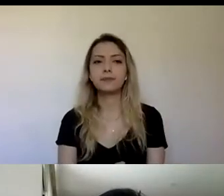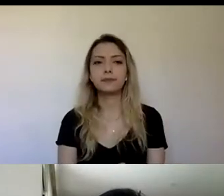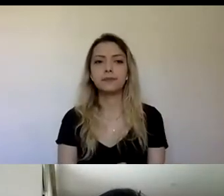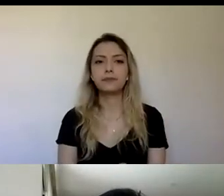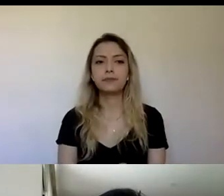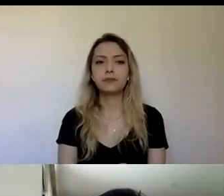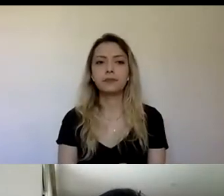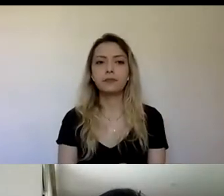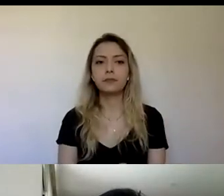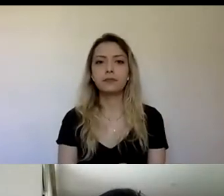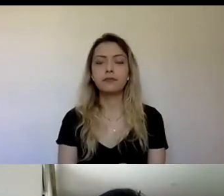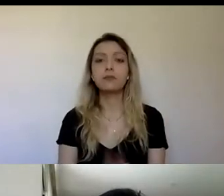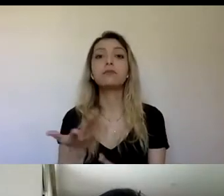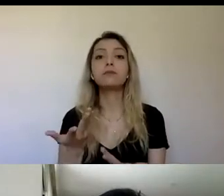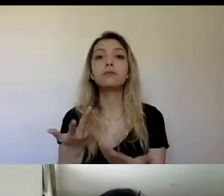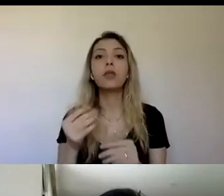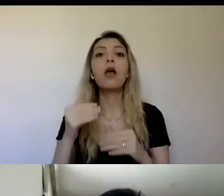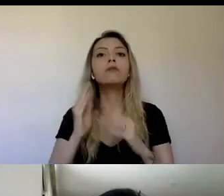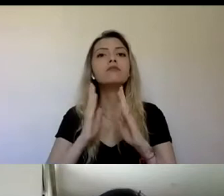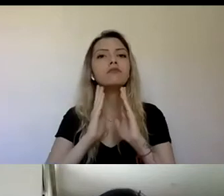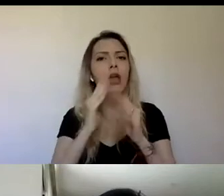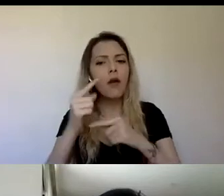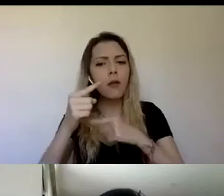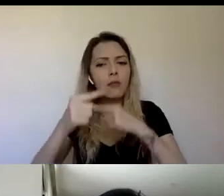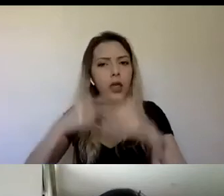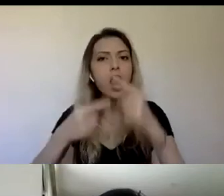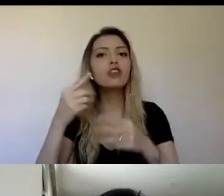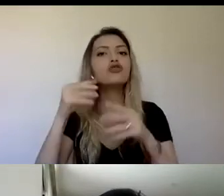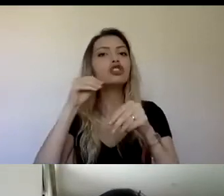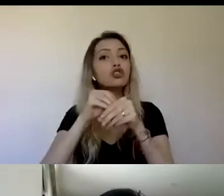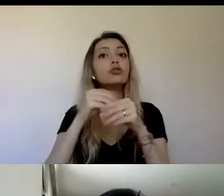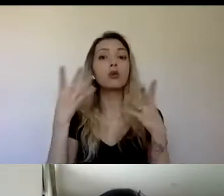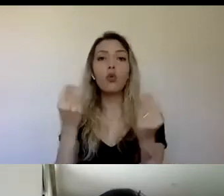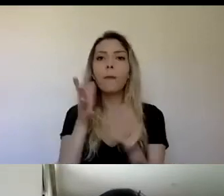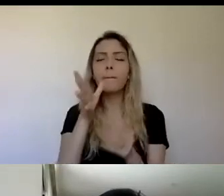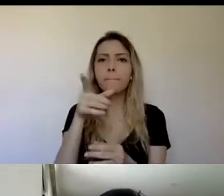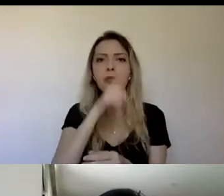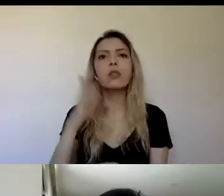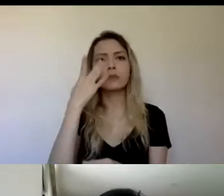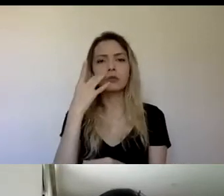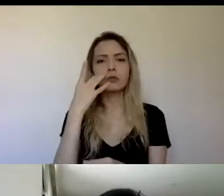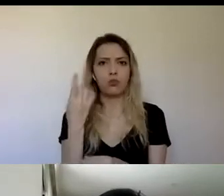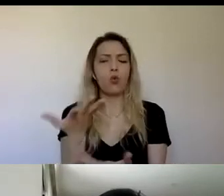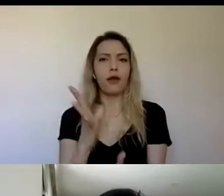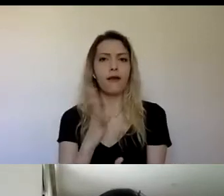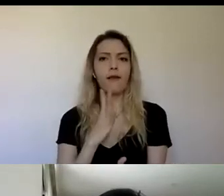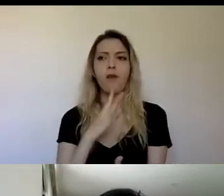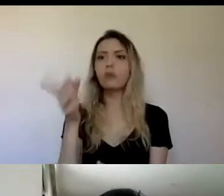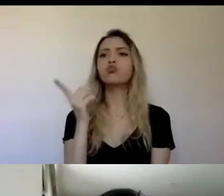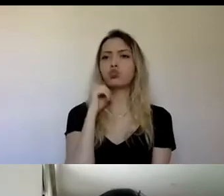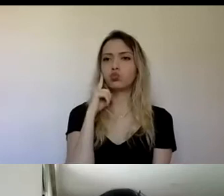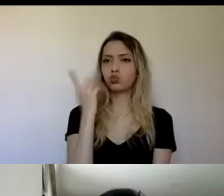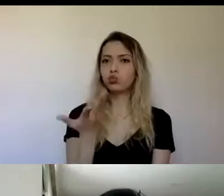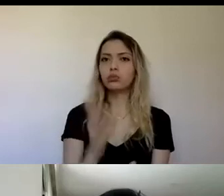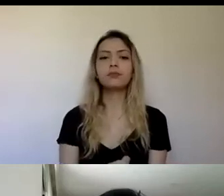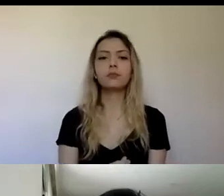bilinen, sürdürülebilir kalkınma göstergeleri var örneğin. Herkesin çok duyduğu. Bu